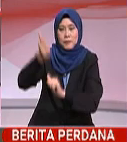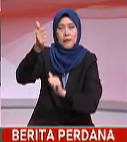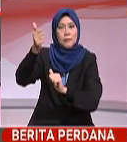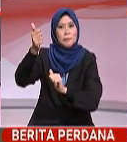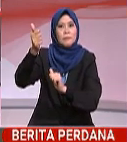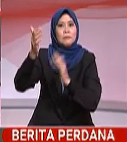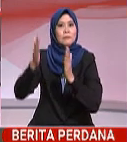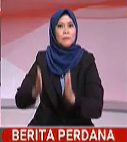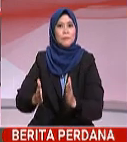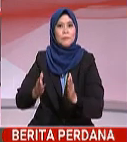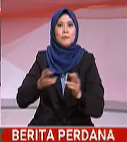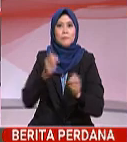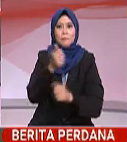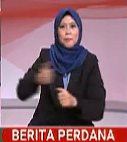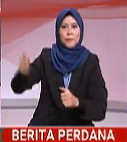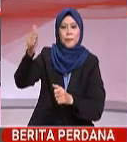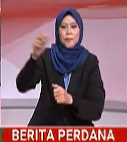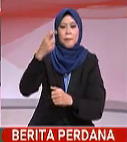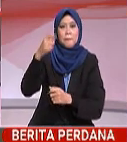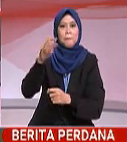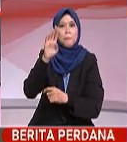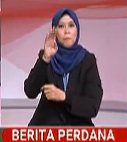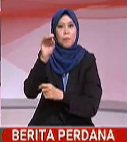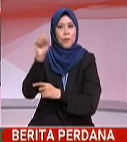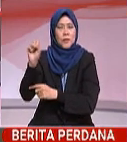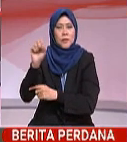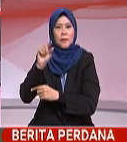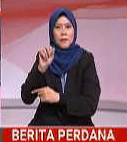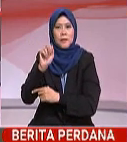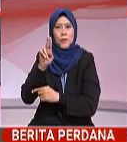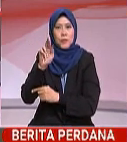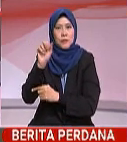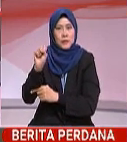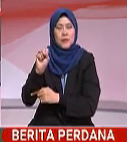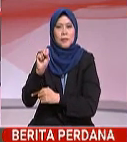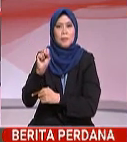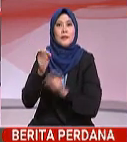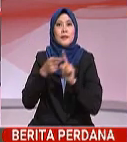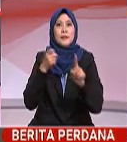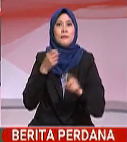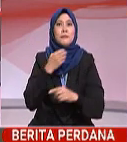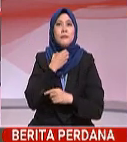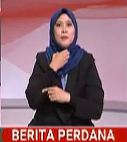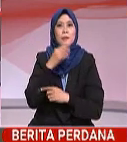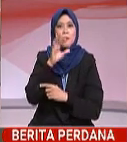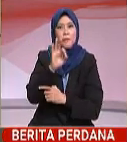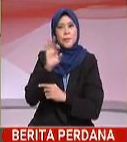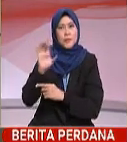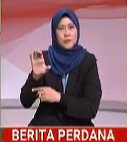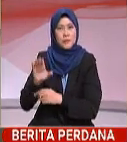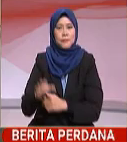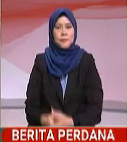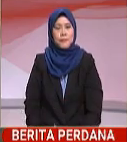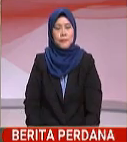oleh pengurusan The Boss Gaurus menerusi laman sosial rasmi Perak FC.